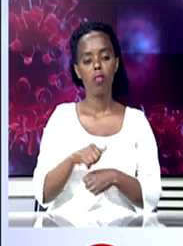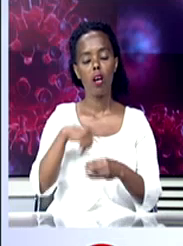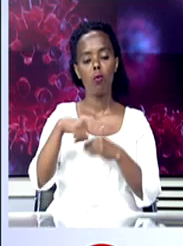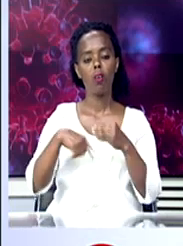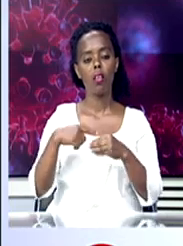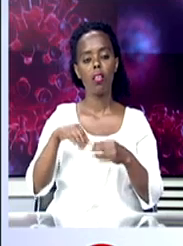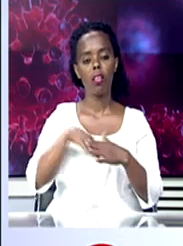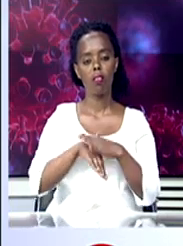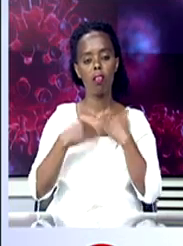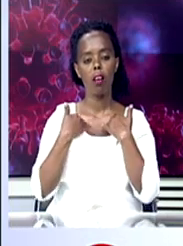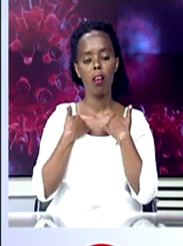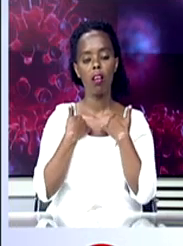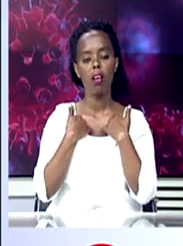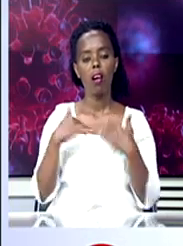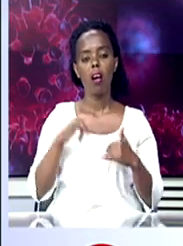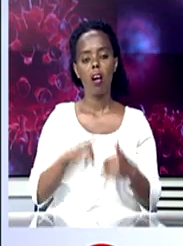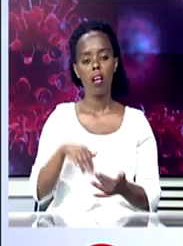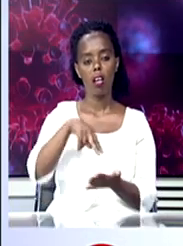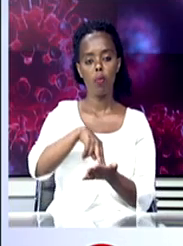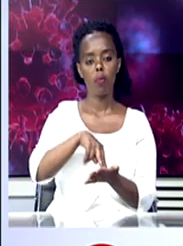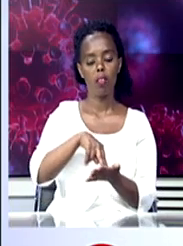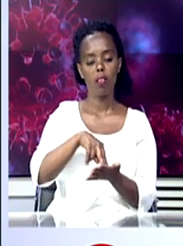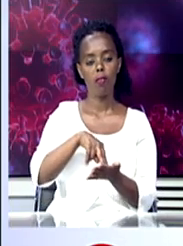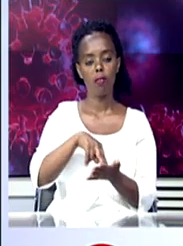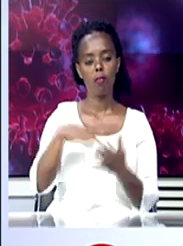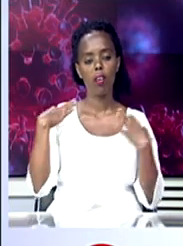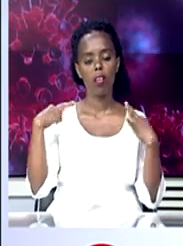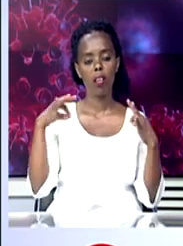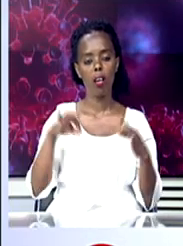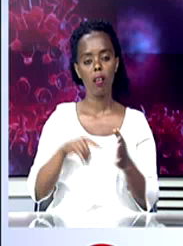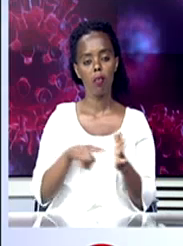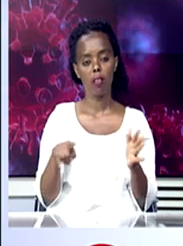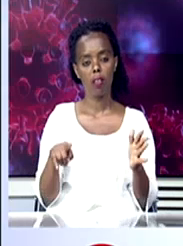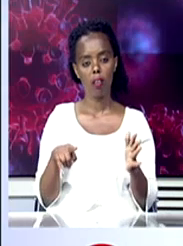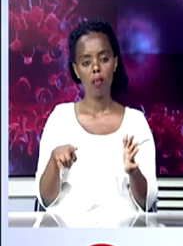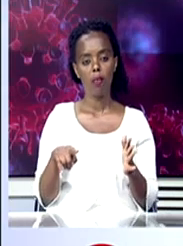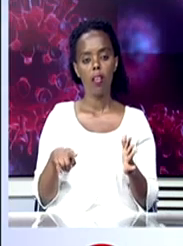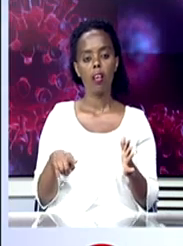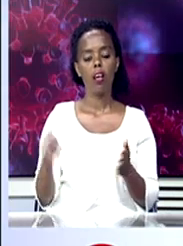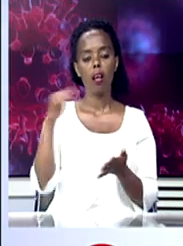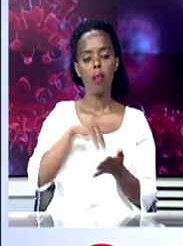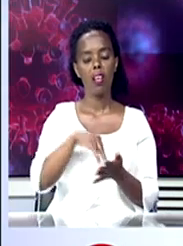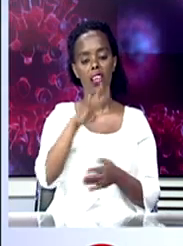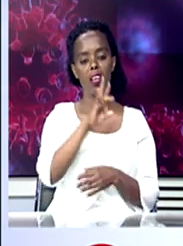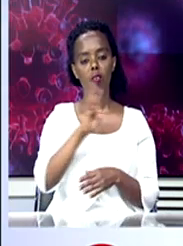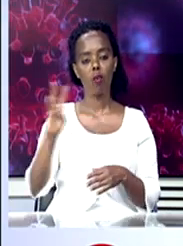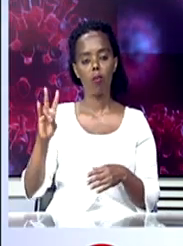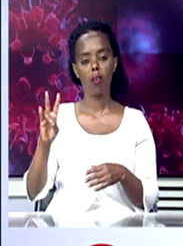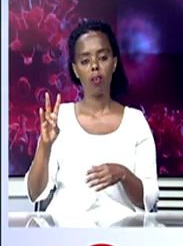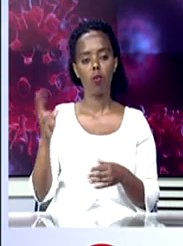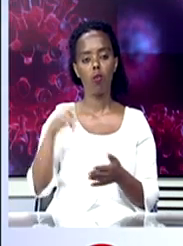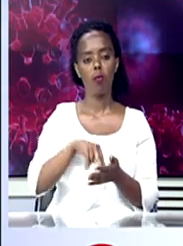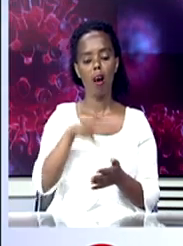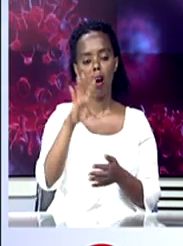sajran akada ban ni faya amerika ne setti gara miliyana torba kuma di